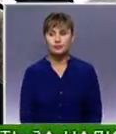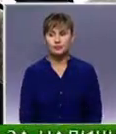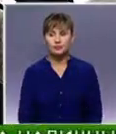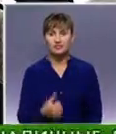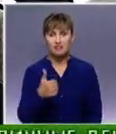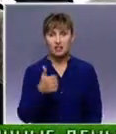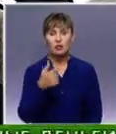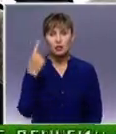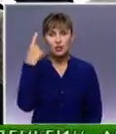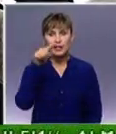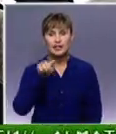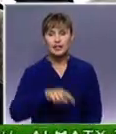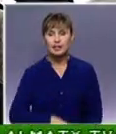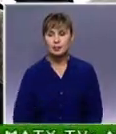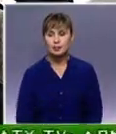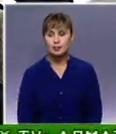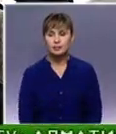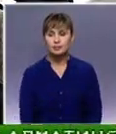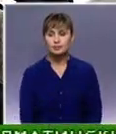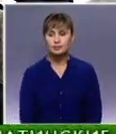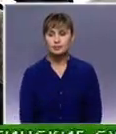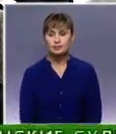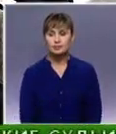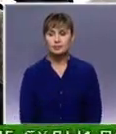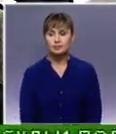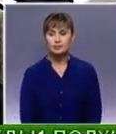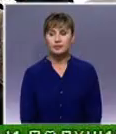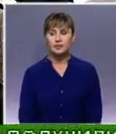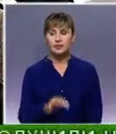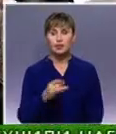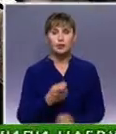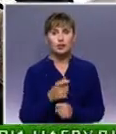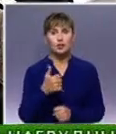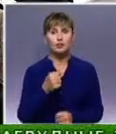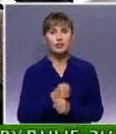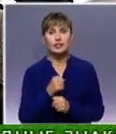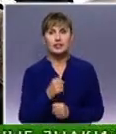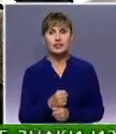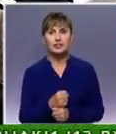идея. И хорошо сделано.